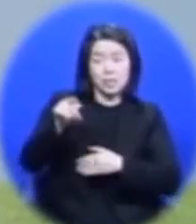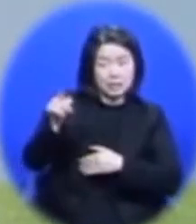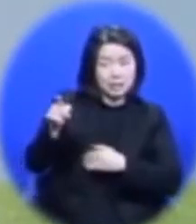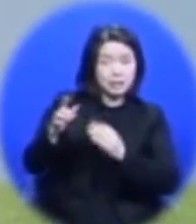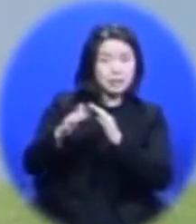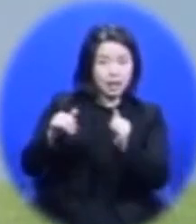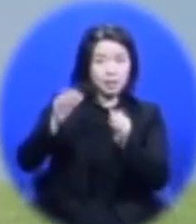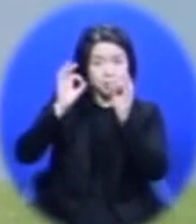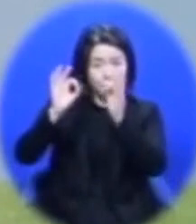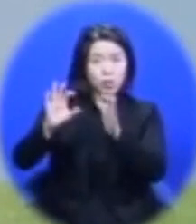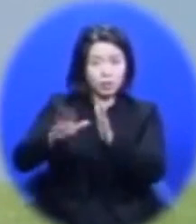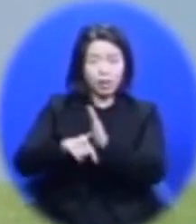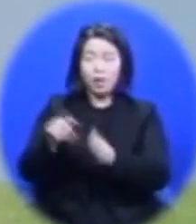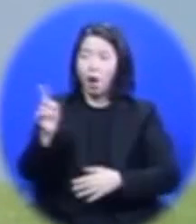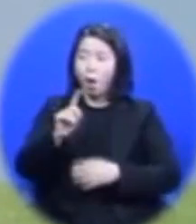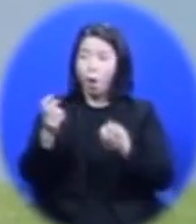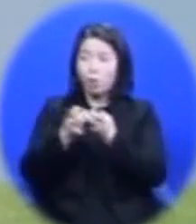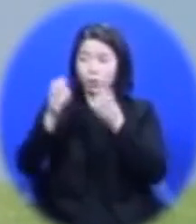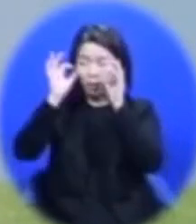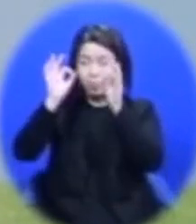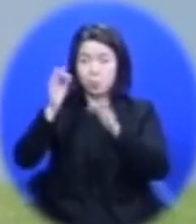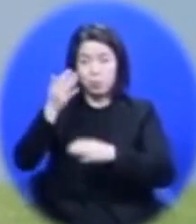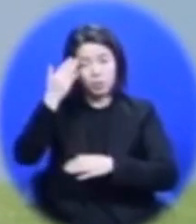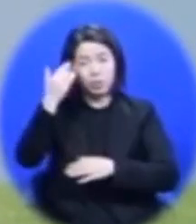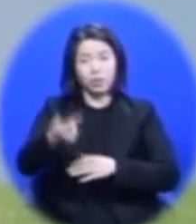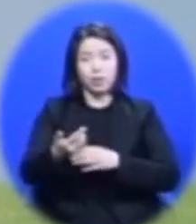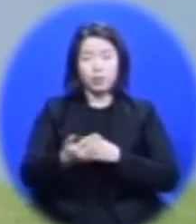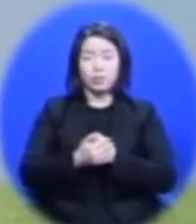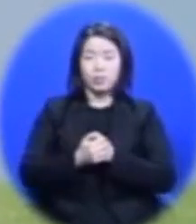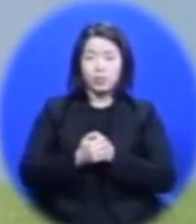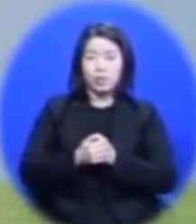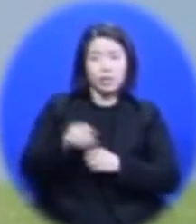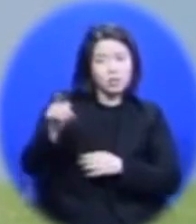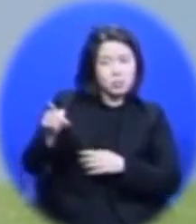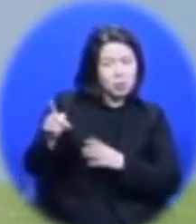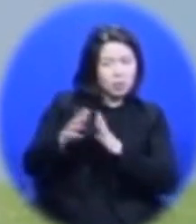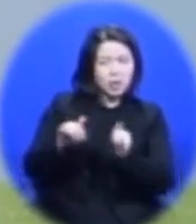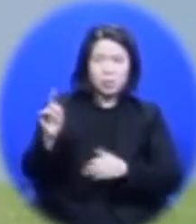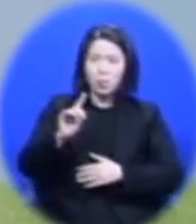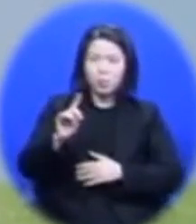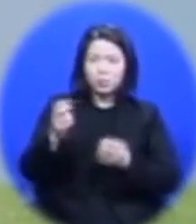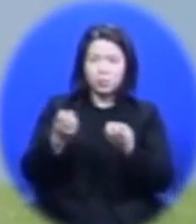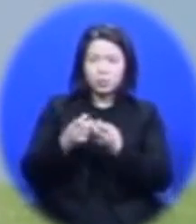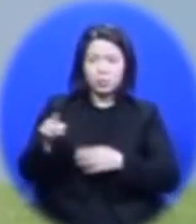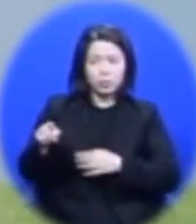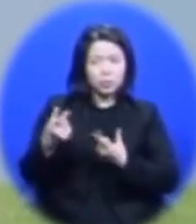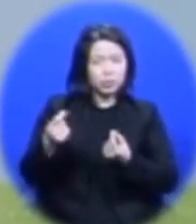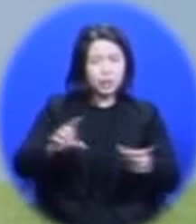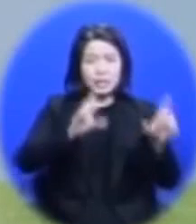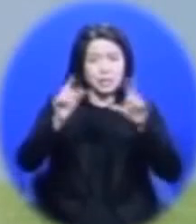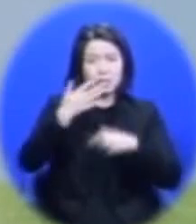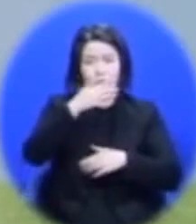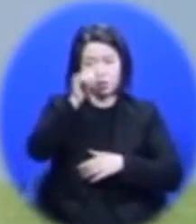때 어떻게 볼까요? 아니, 저 사람은 어떻게 저렇게 살 수 있을까?